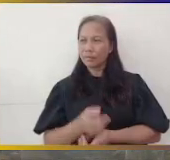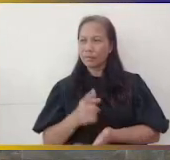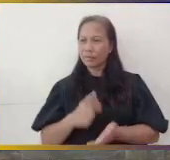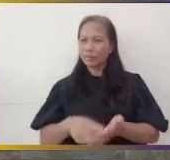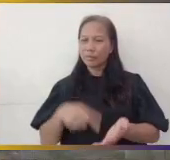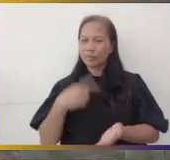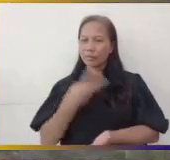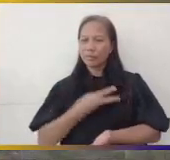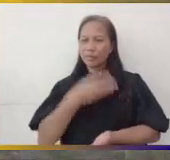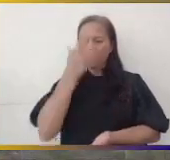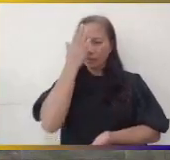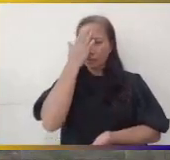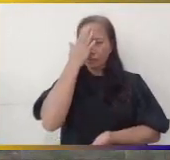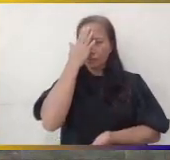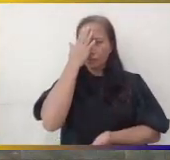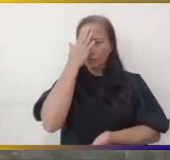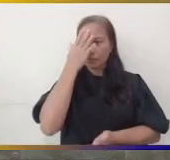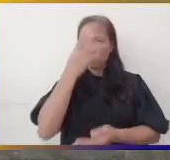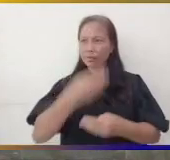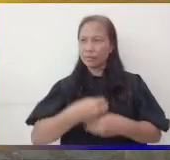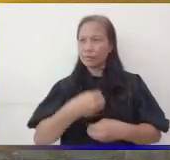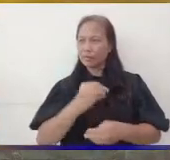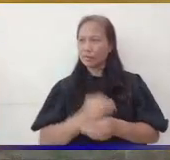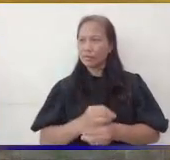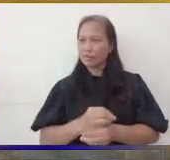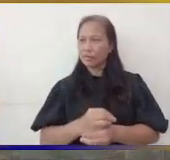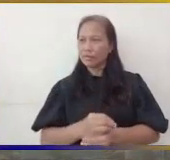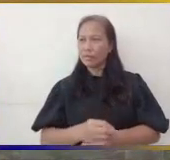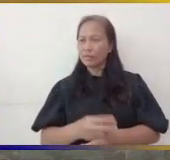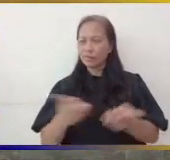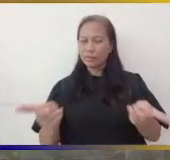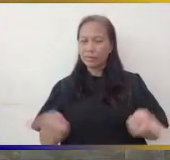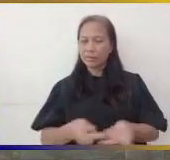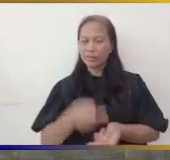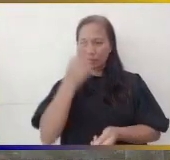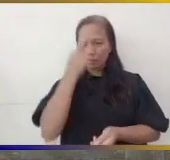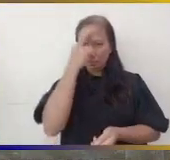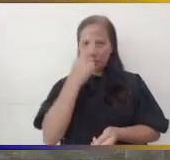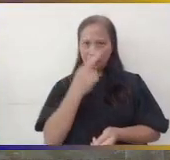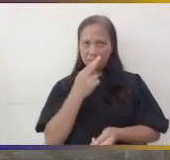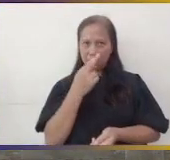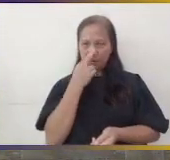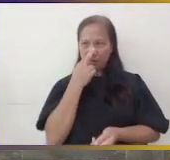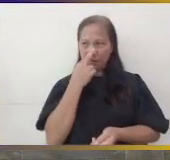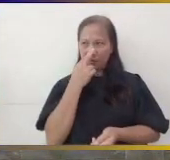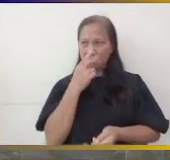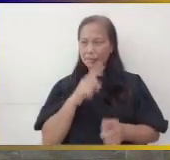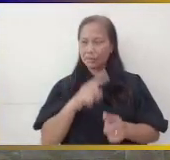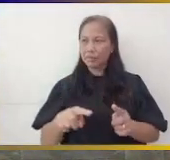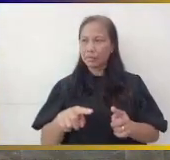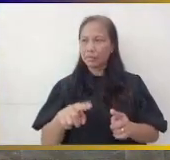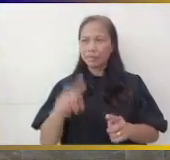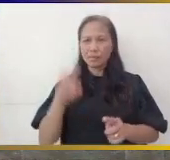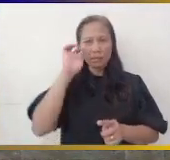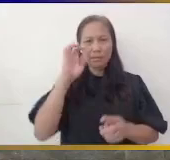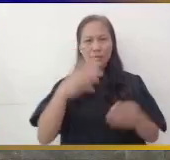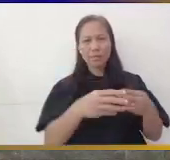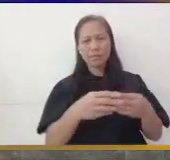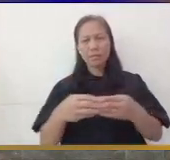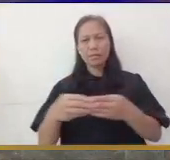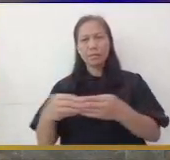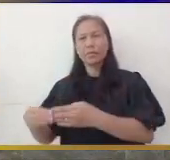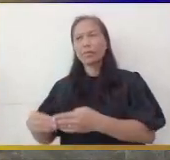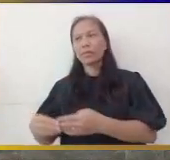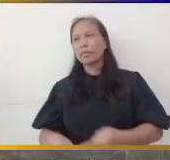matinding establishment doon po sa lugar ng Rome pero siya po yong nagla ng reformation siya po